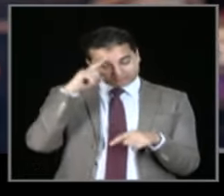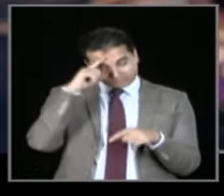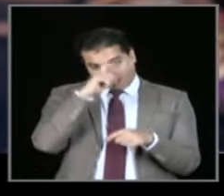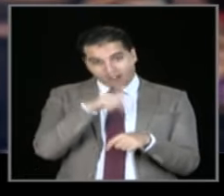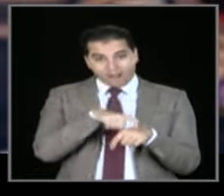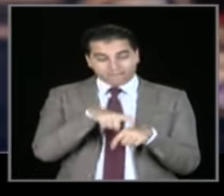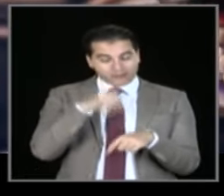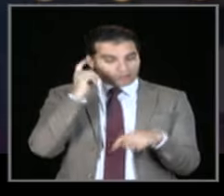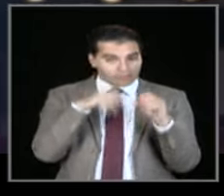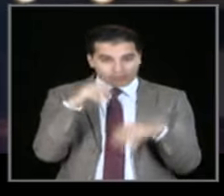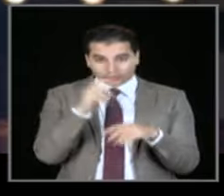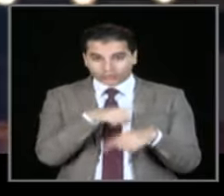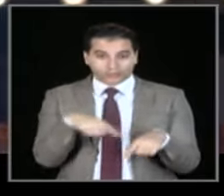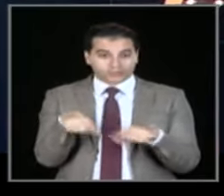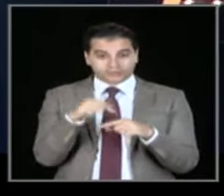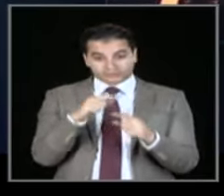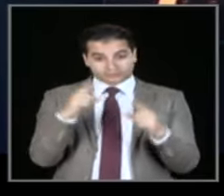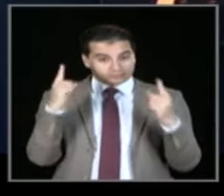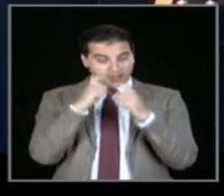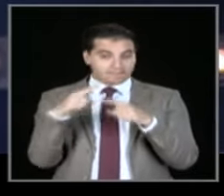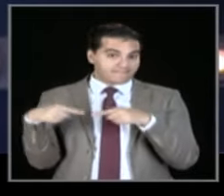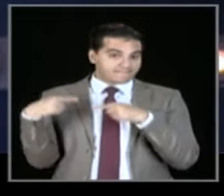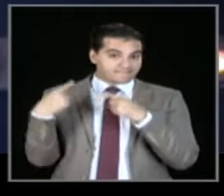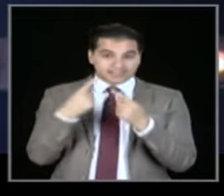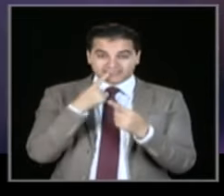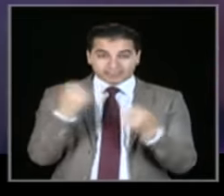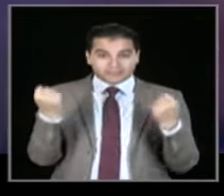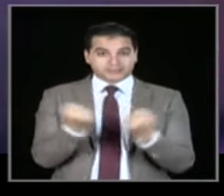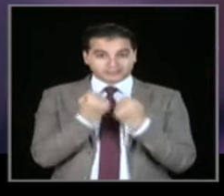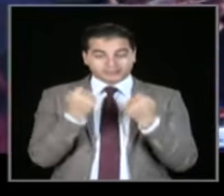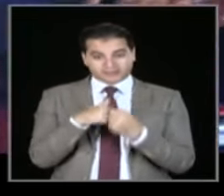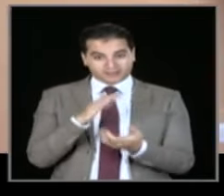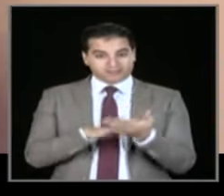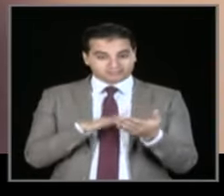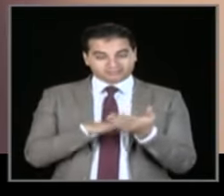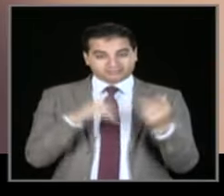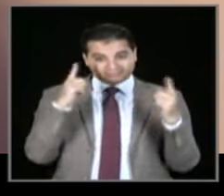الجمهور مجهود سيزن كامل. إجابة صحيحة.